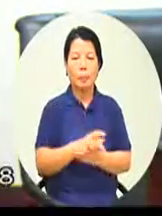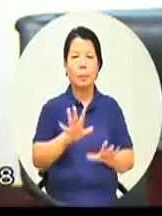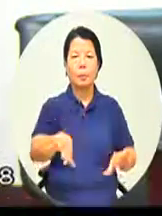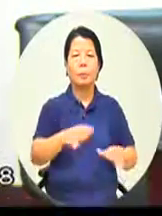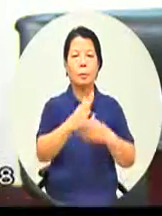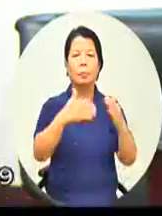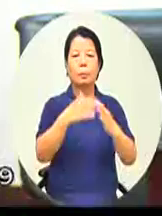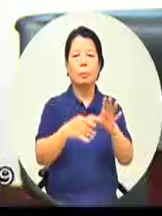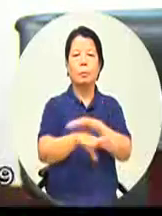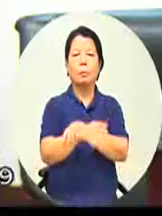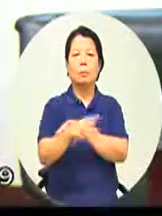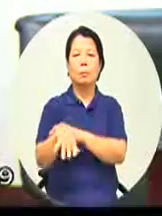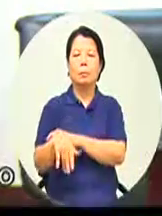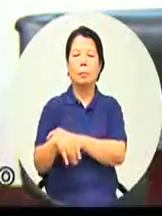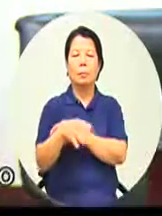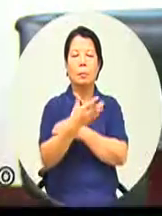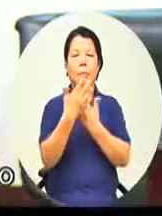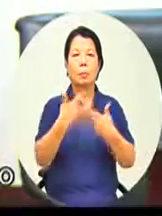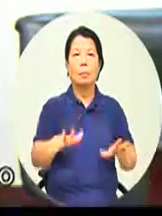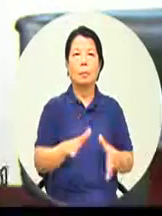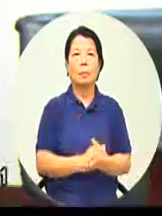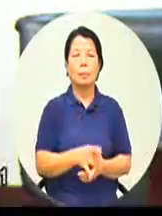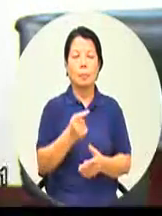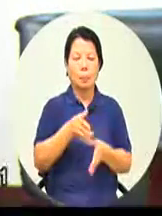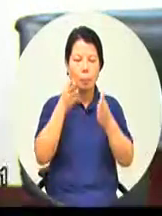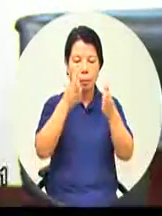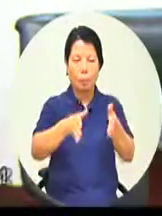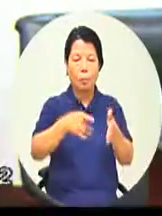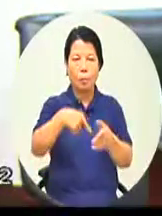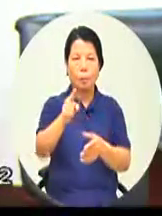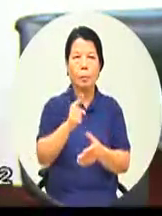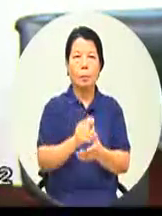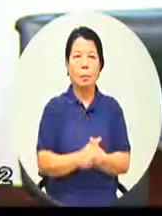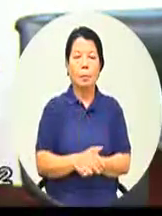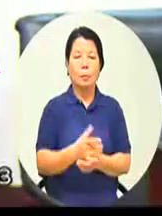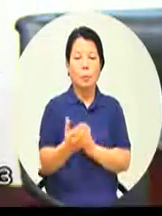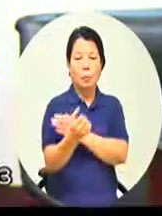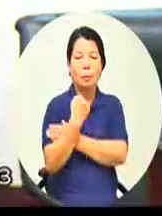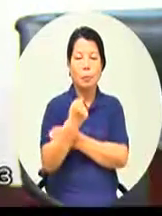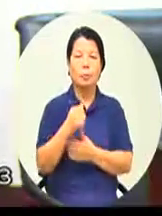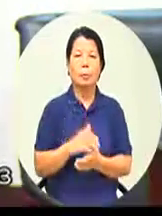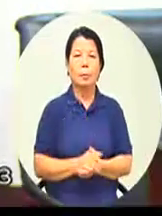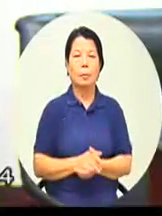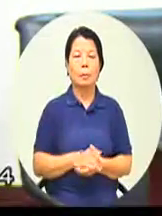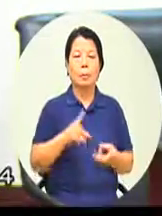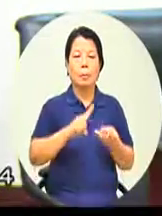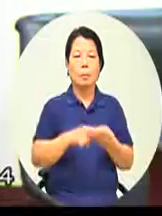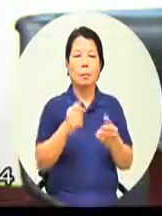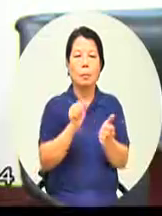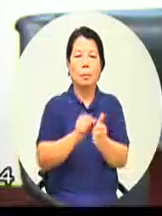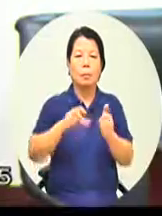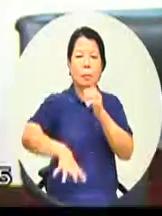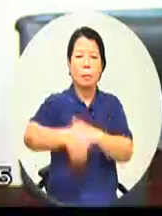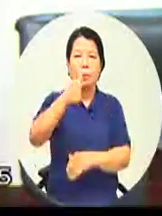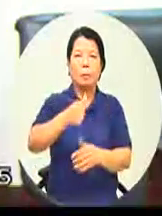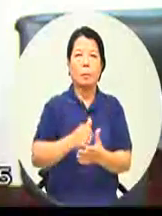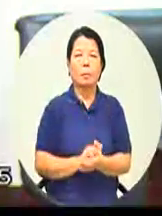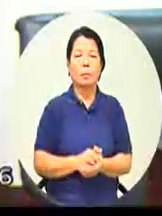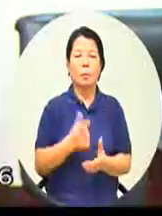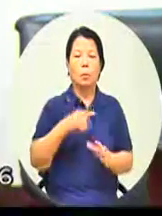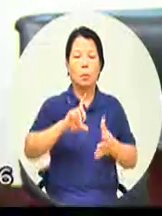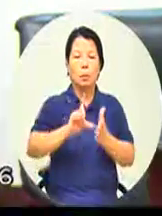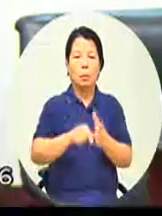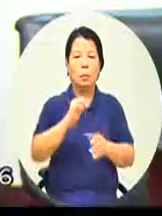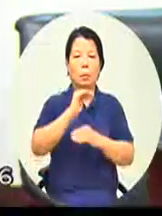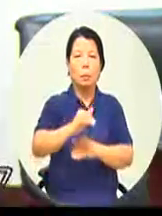校是很多，是不是也可以来朝这方向来向这方向来努力？所以王副局长可以用以咱的时间一